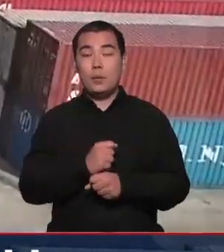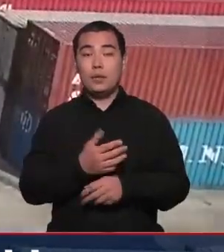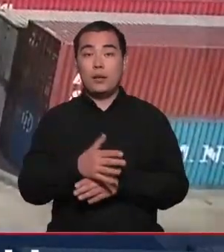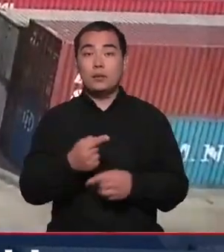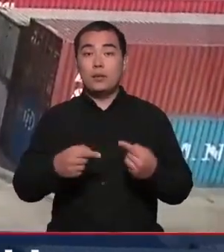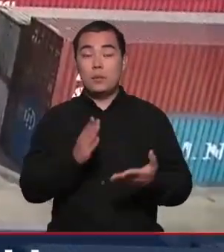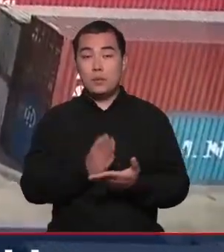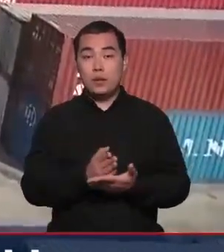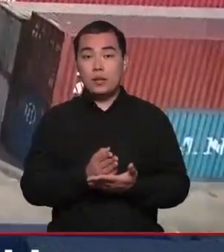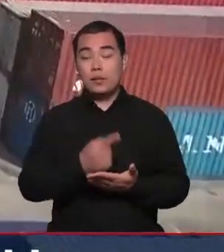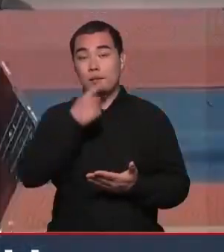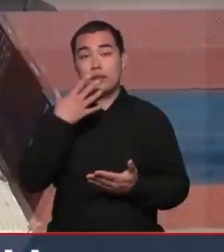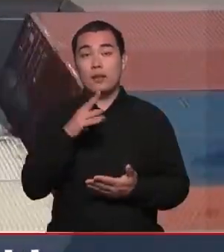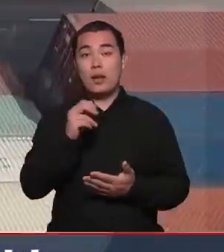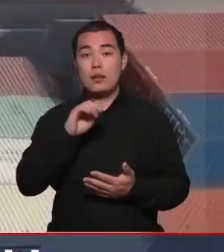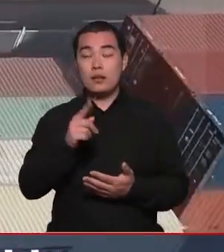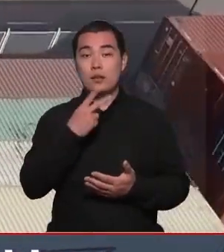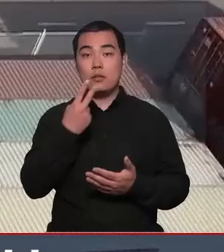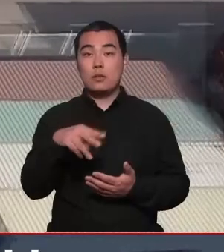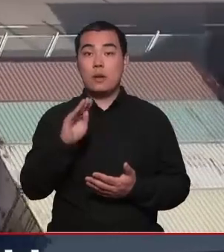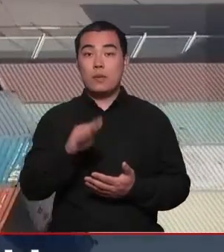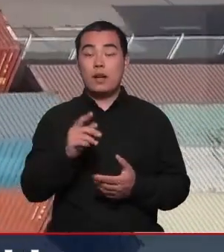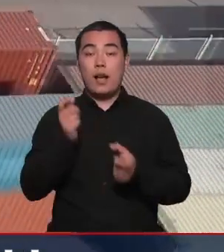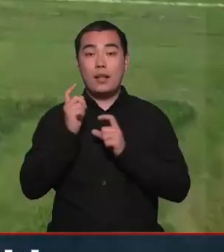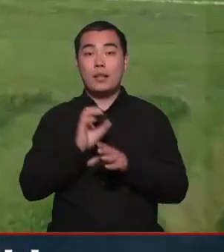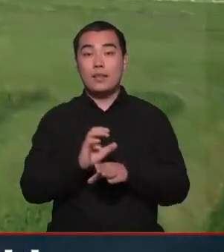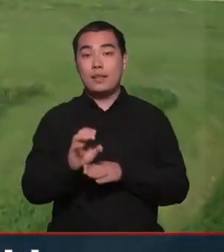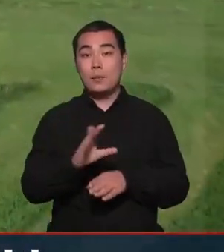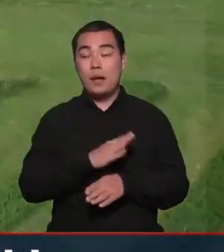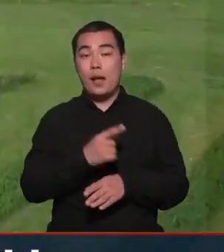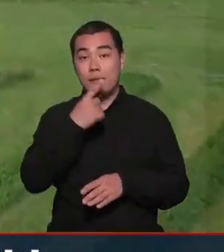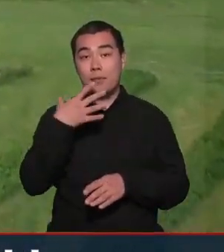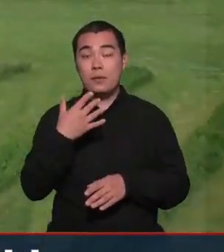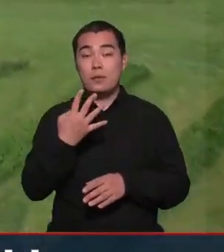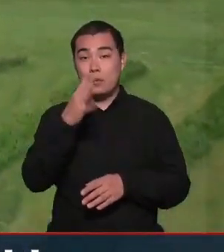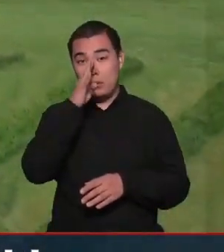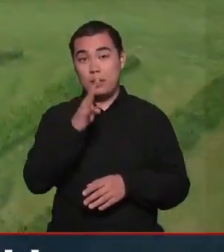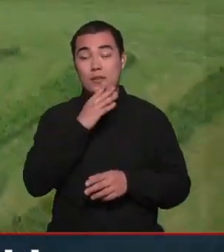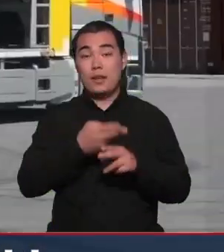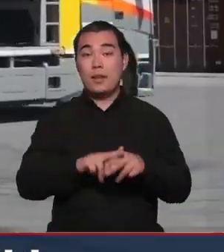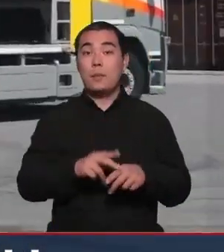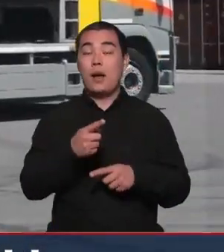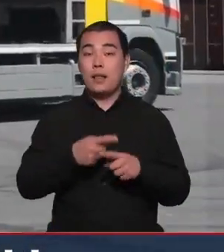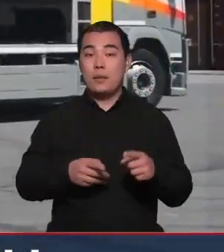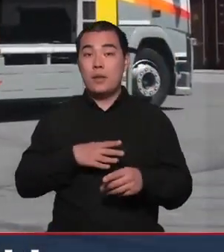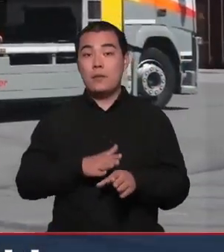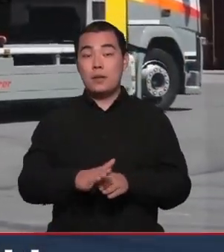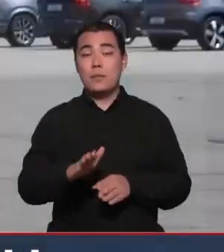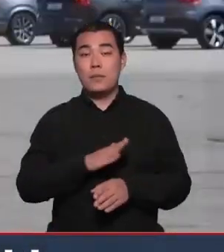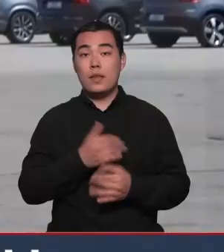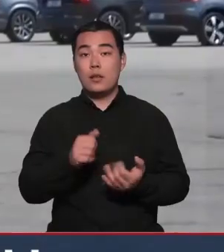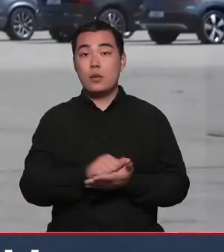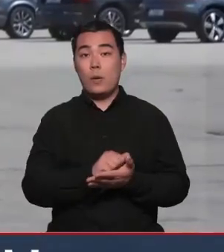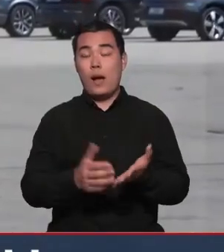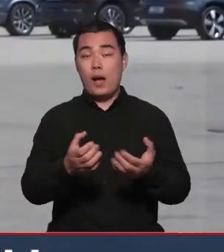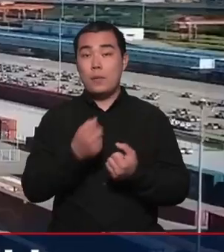отырады. Былтыр аталған дәліз арқылы 20 мың жарым контейнер жіберілген, ал биыл 4 айда соның тең жартысы орындалды. Қабылданған құжат